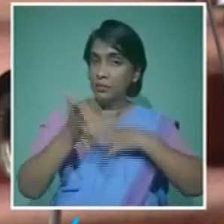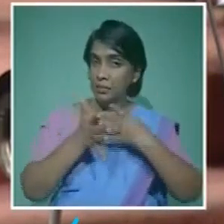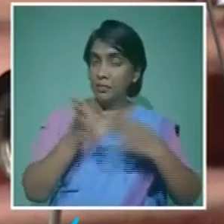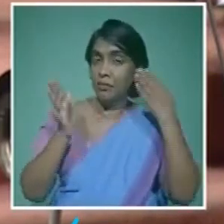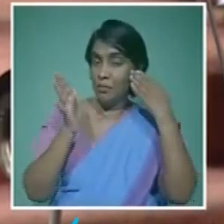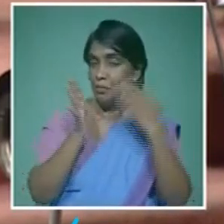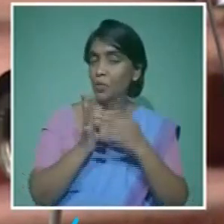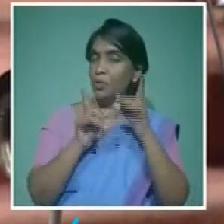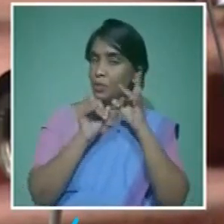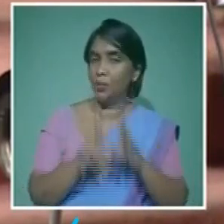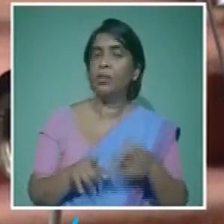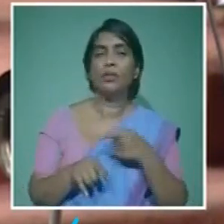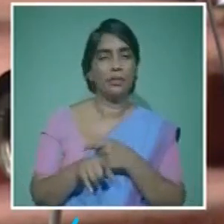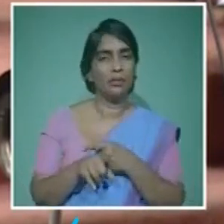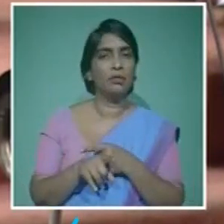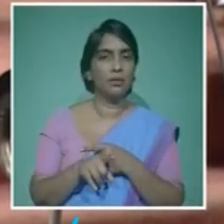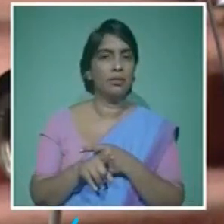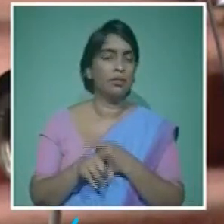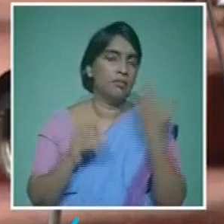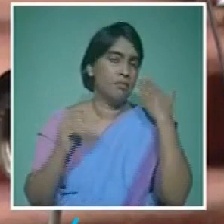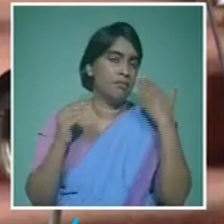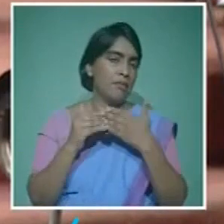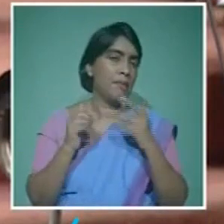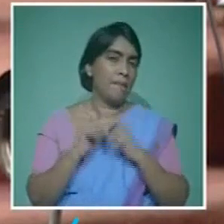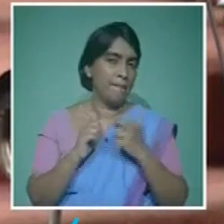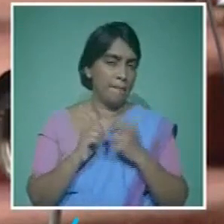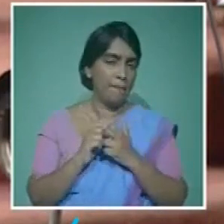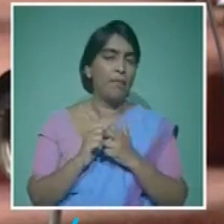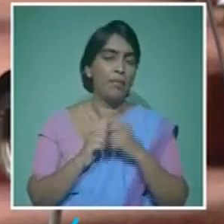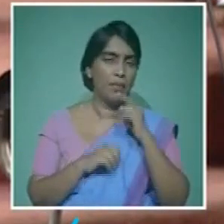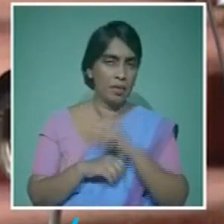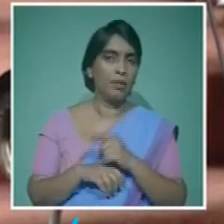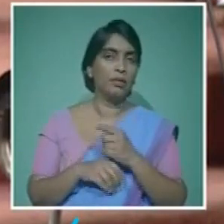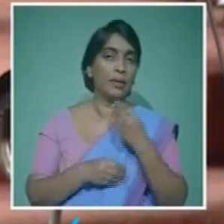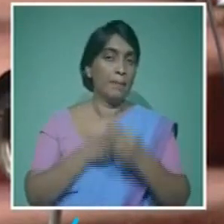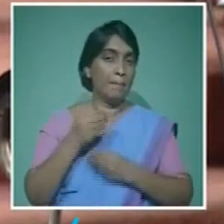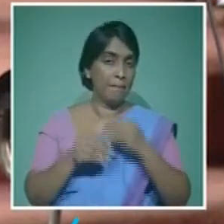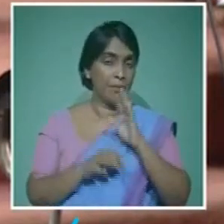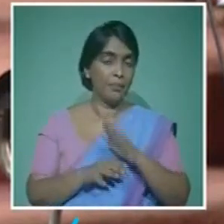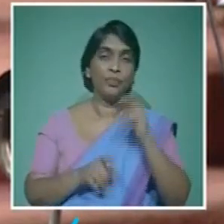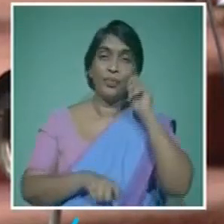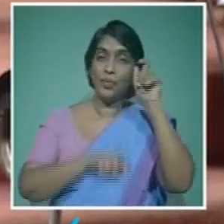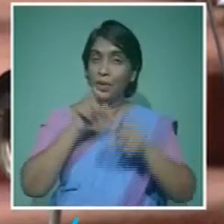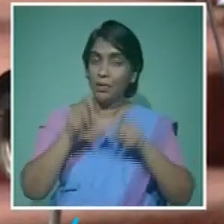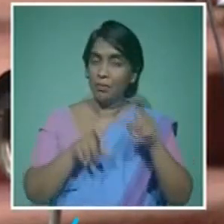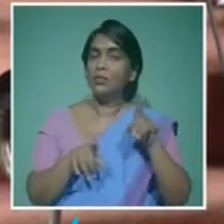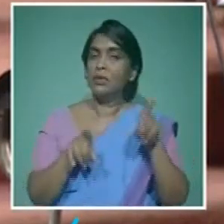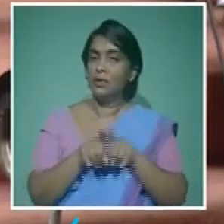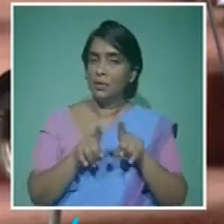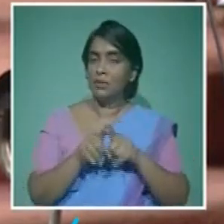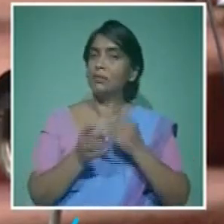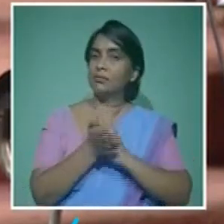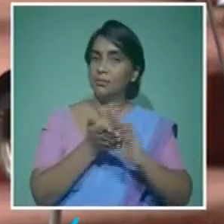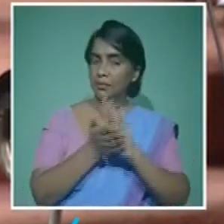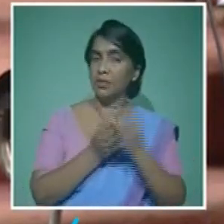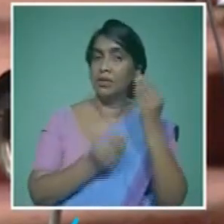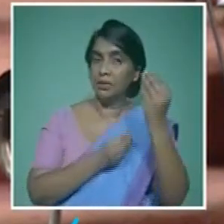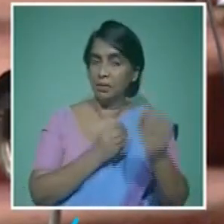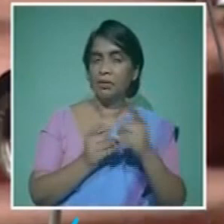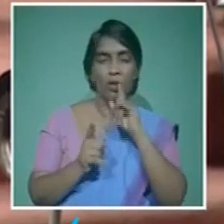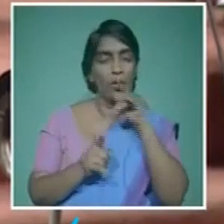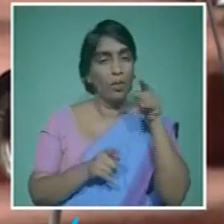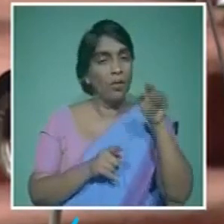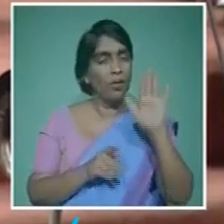மிக பின்தங்கிய நிலையிலே இருக்கக்கூடிய இந்த மலையக தமிழர்களுடைய ஒரு நிவாரணத்துக்கு அவர்களுக்கான அட்லீஸ்ட்